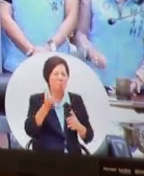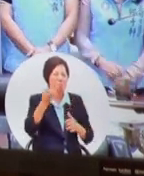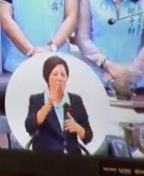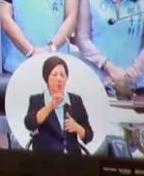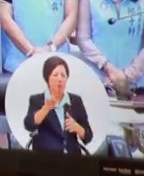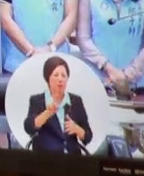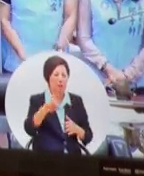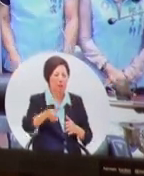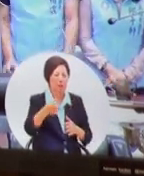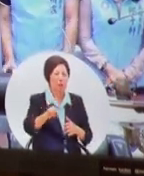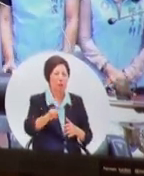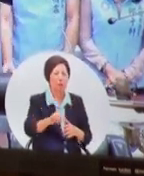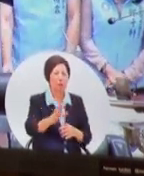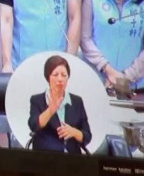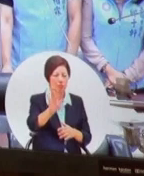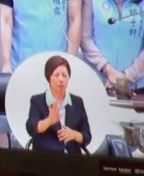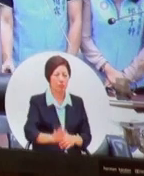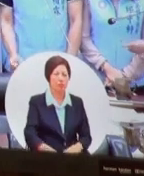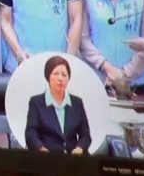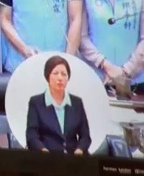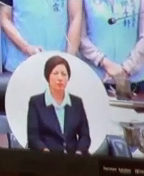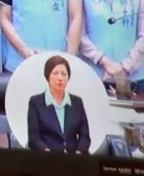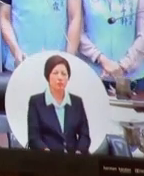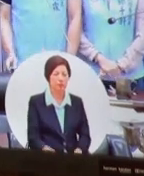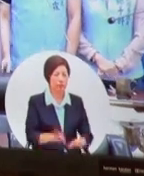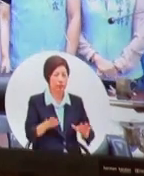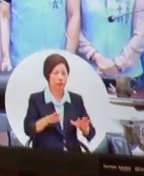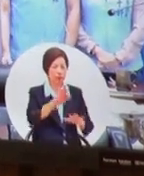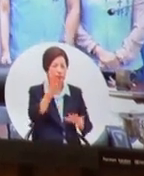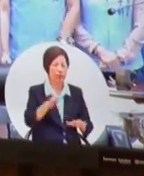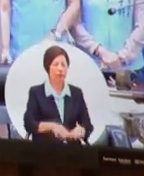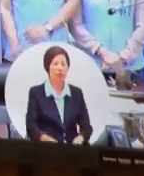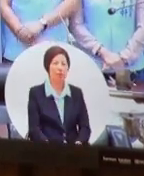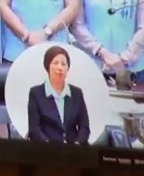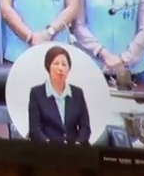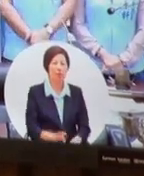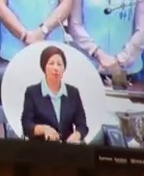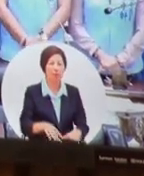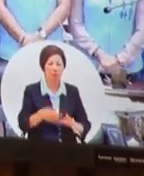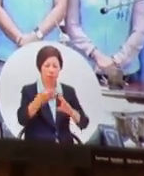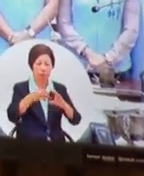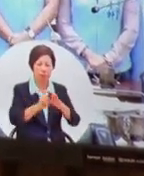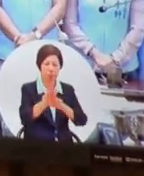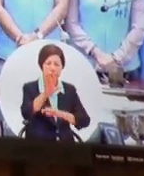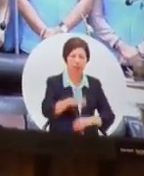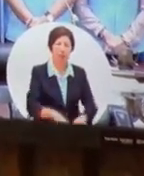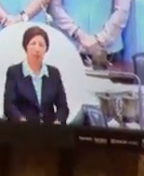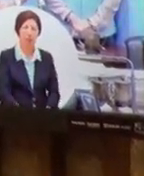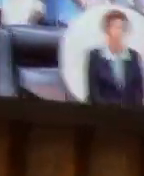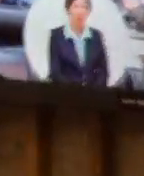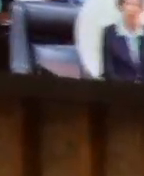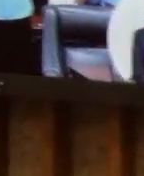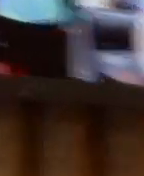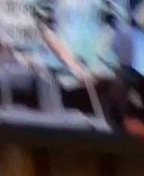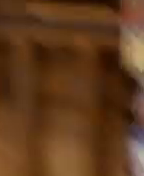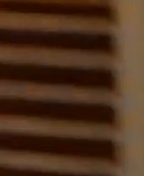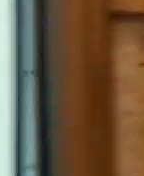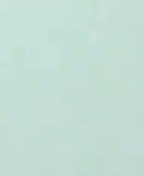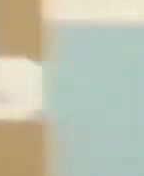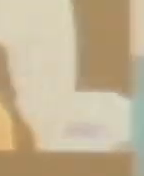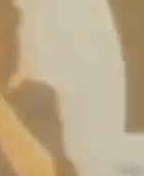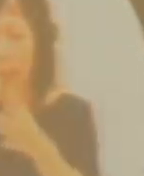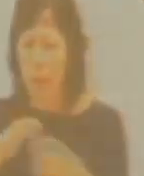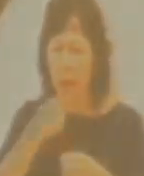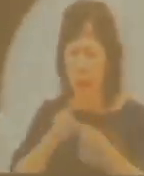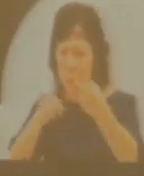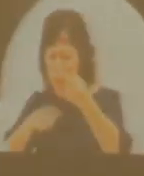那么今天是不是我们先播一下这个影片？有人说看到民主支持的，